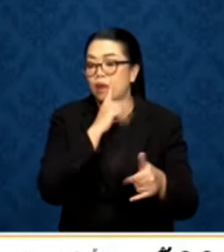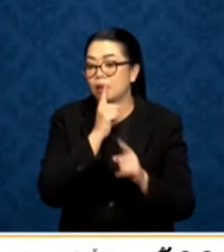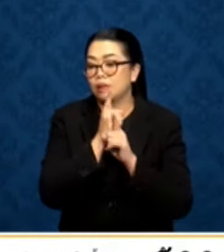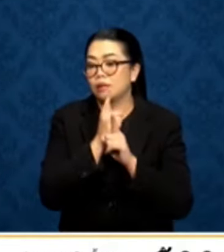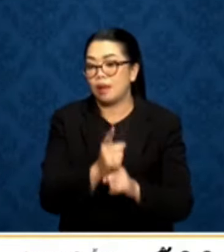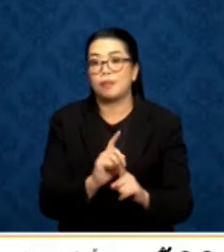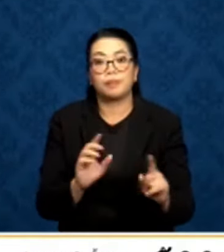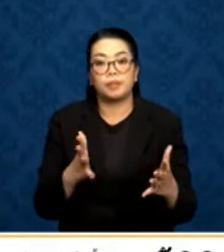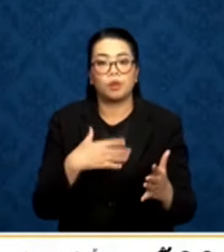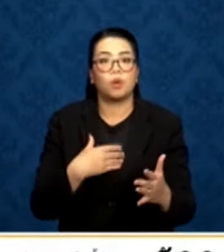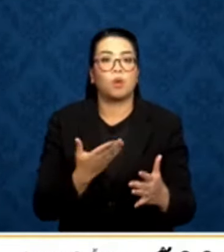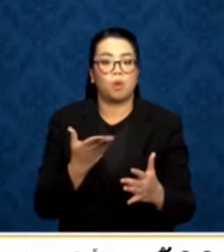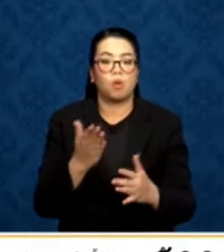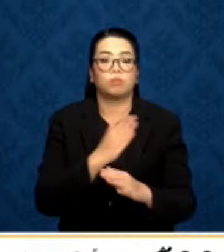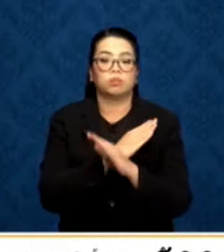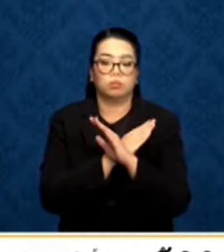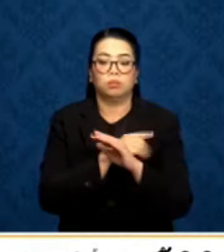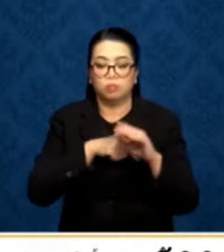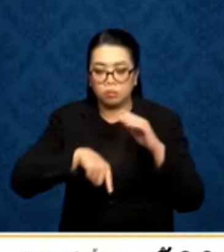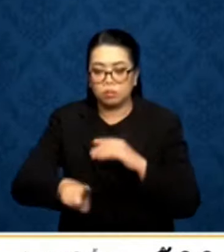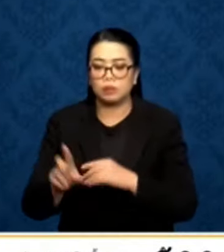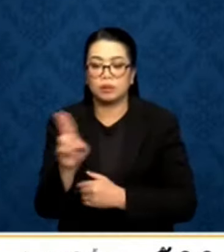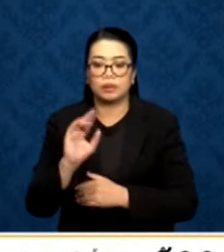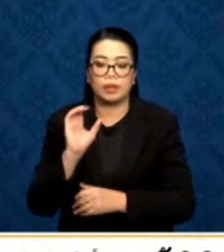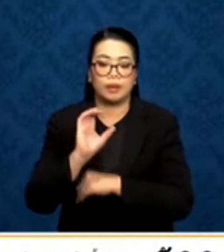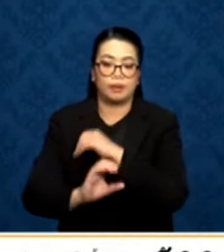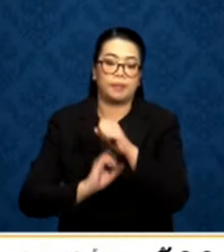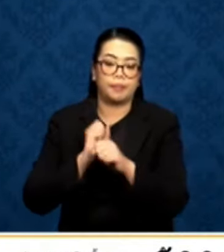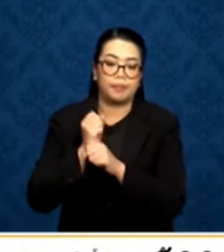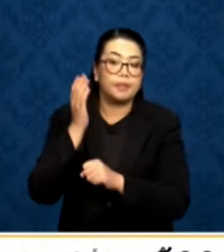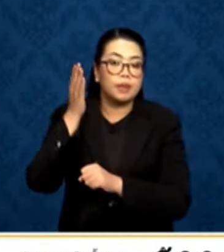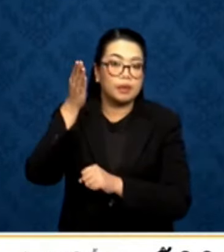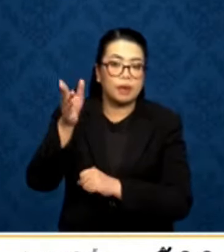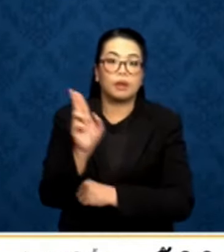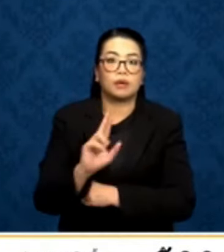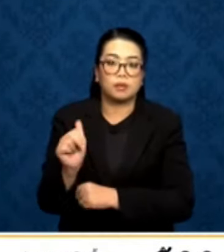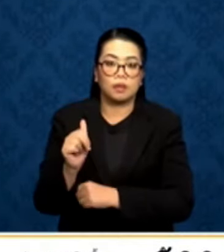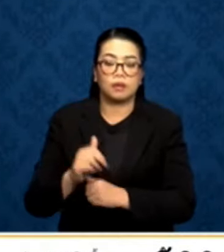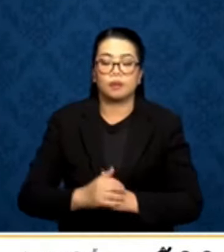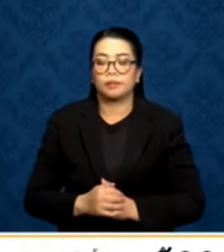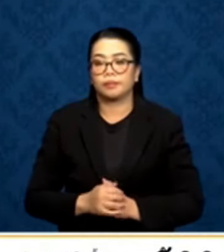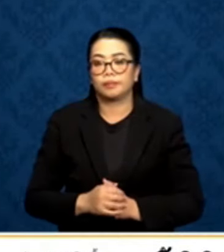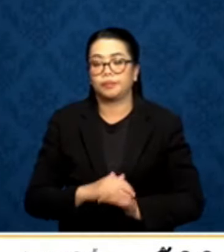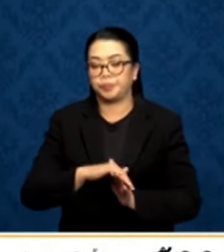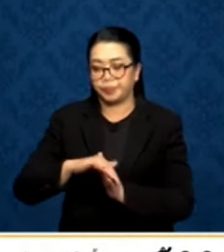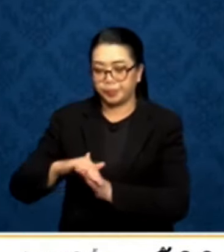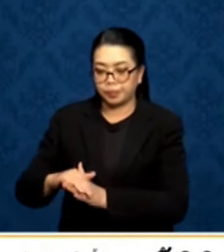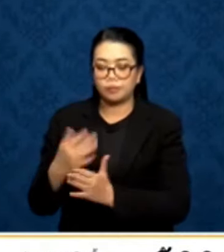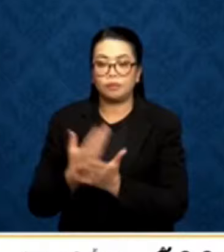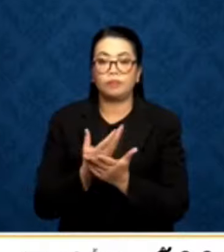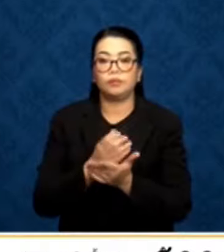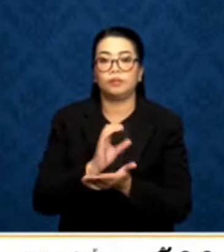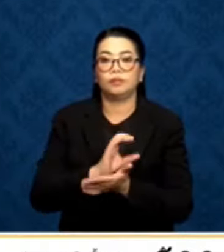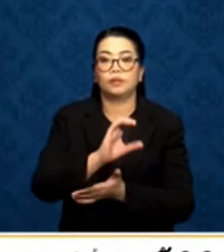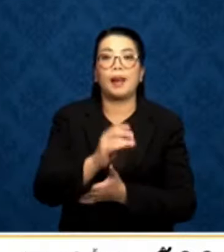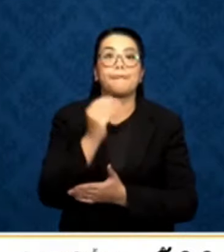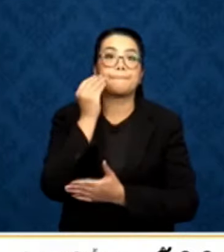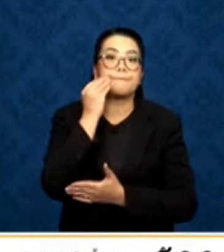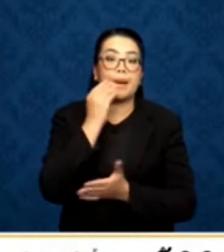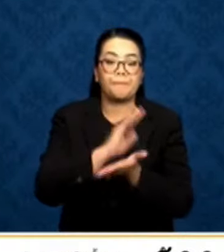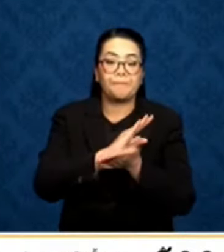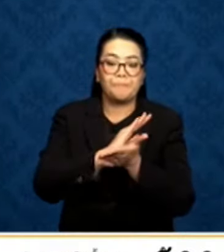นั้นเราจะขอกันเอาไว้นะครับเพื่อให้ใช้ในปีงบประมาณต่อไปได้ในประเด็นต่อมาเกี่ยวกับเรื่องงบในการปรับปรุงสภาพแวด